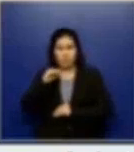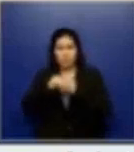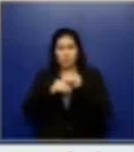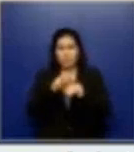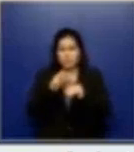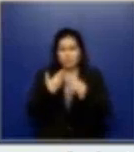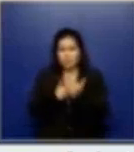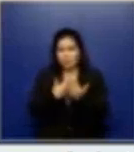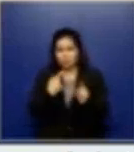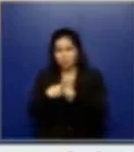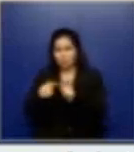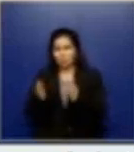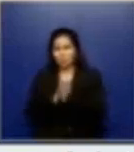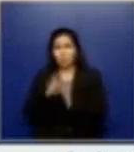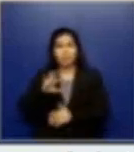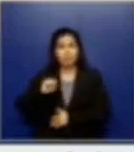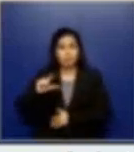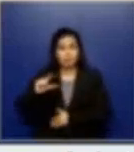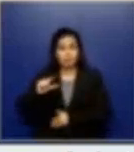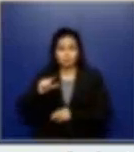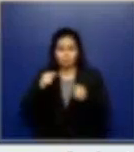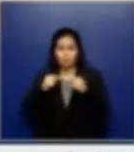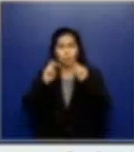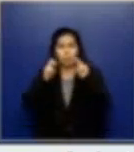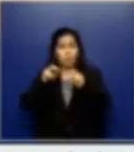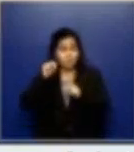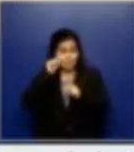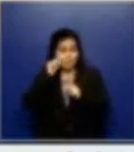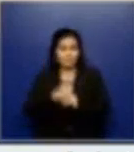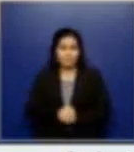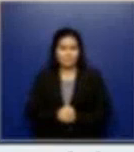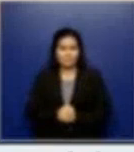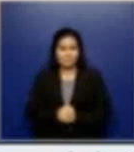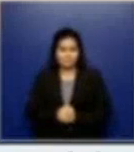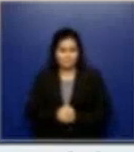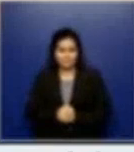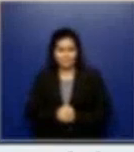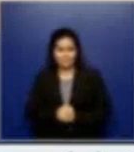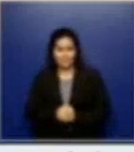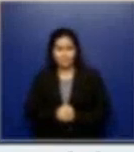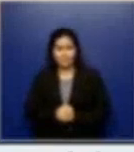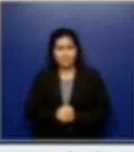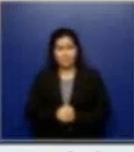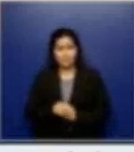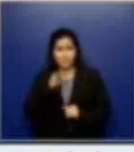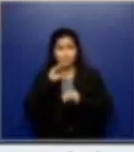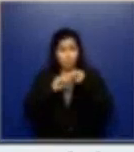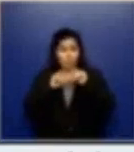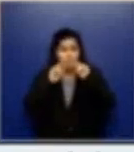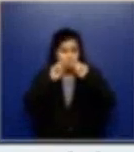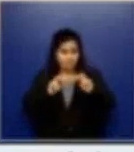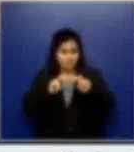น่ะนี่คือเรื่องน้ำนะเพราะนั้นผมจะยินดีเลยว่าจะให้เลยโครงการที่ศึกษา